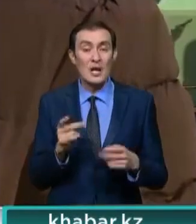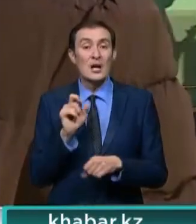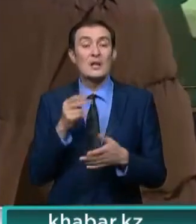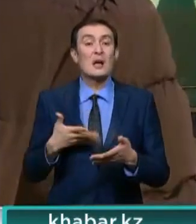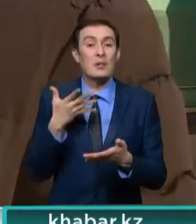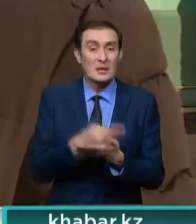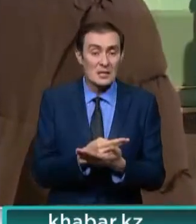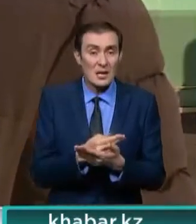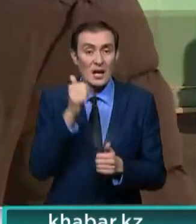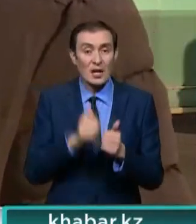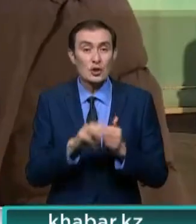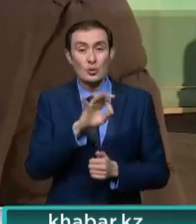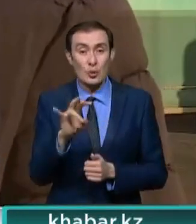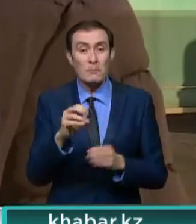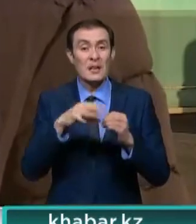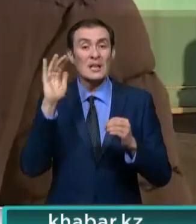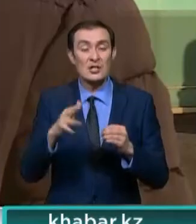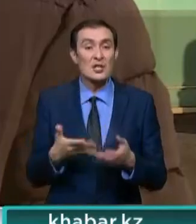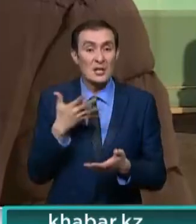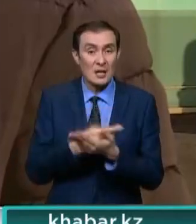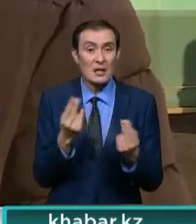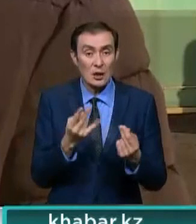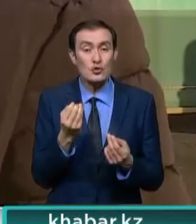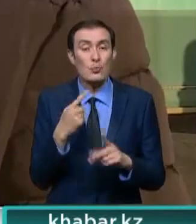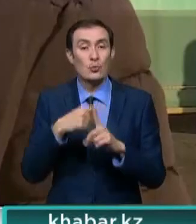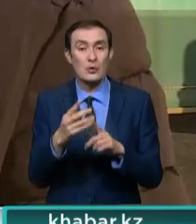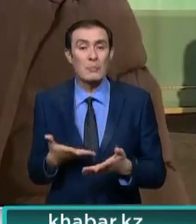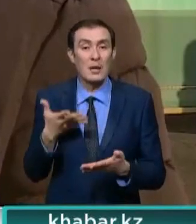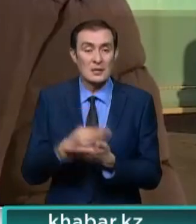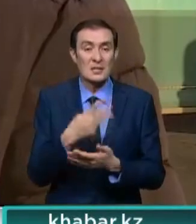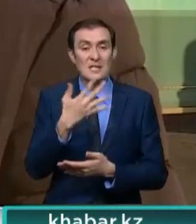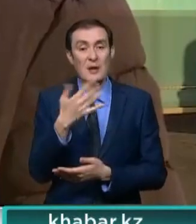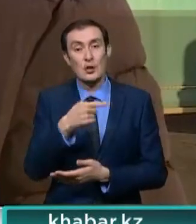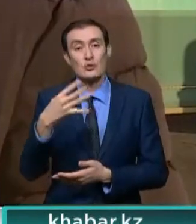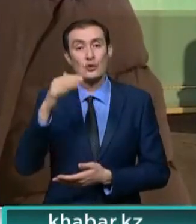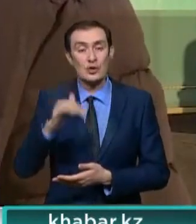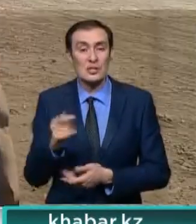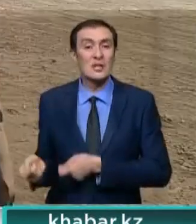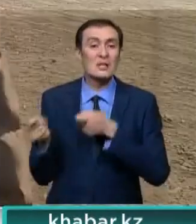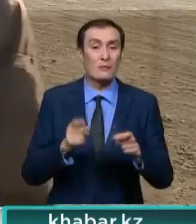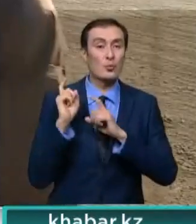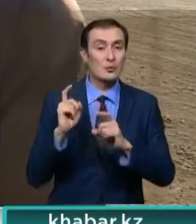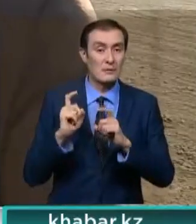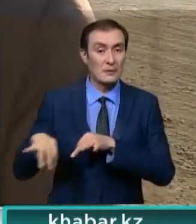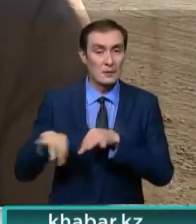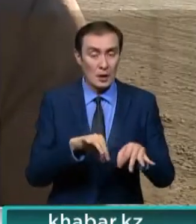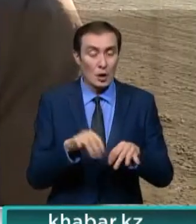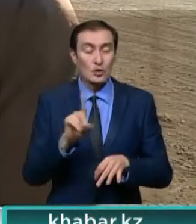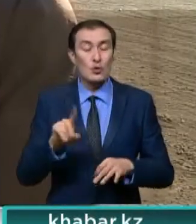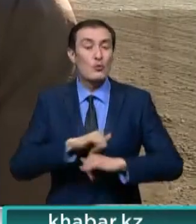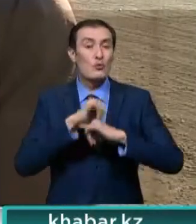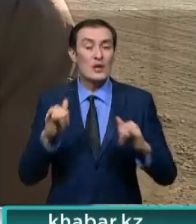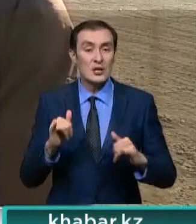чтобы рассчитаться за каждую тонну по 15 тысяч тенге, еще оплатить 35-40 тысяч за доставку. Чтобы увеличить